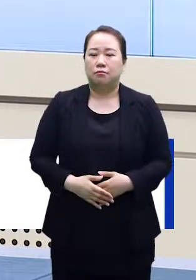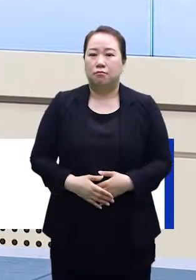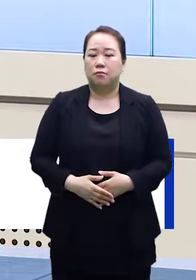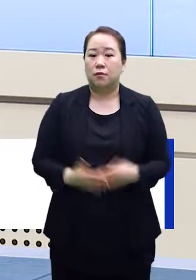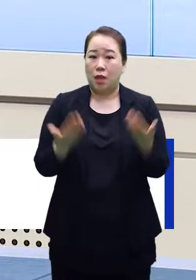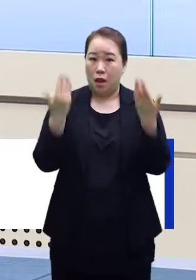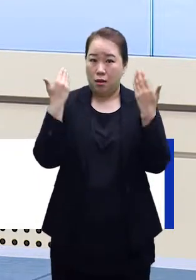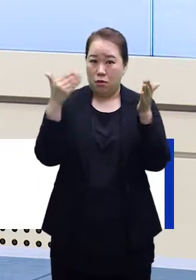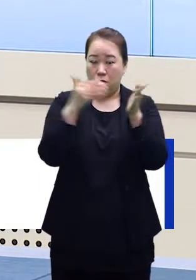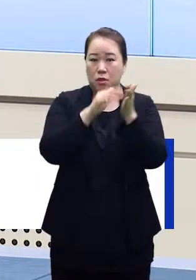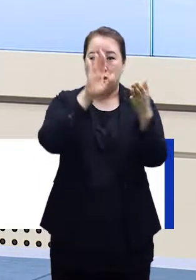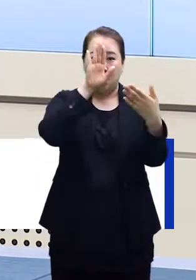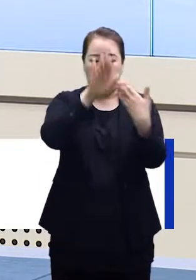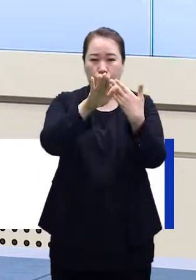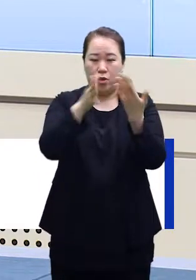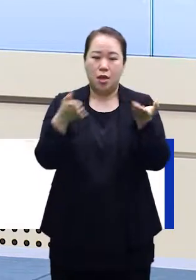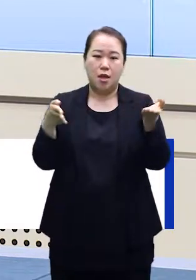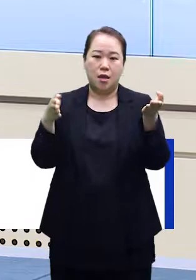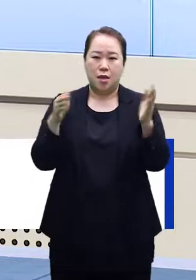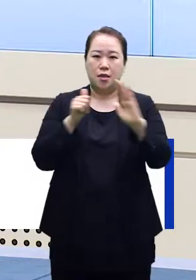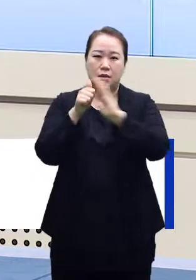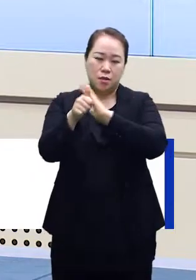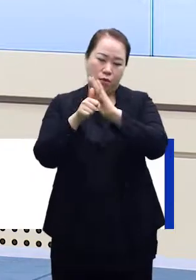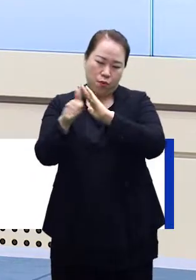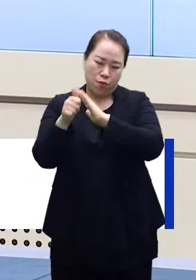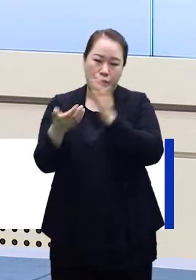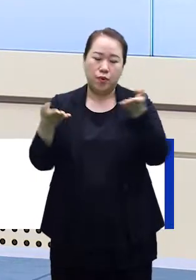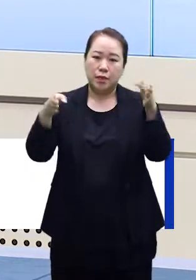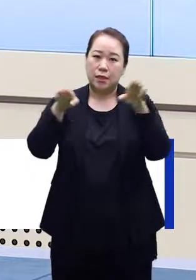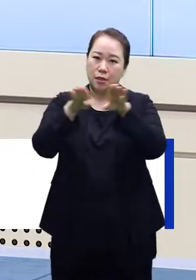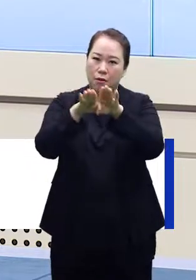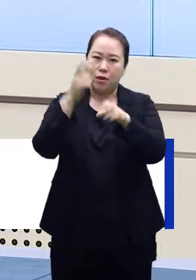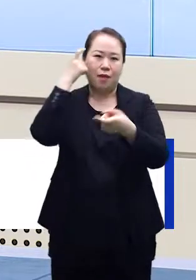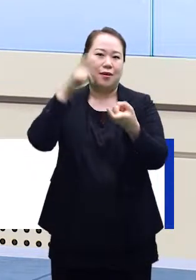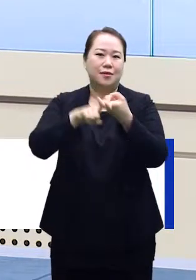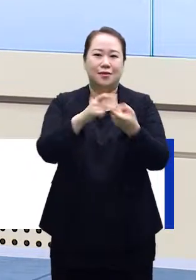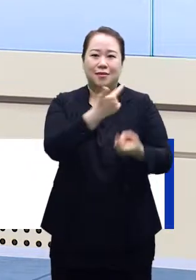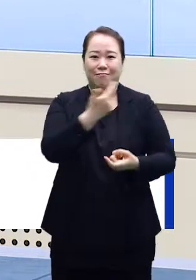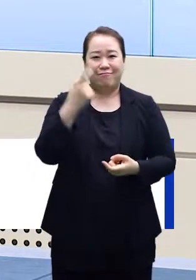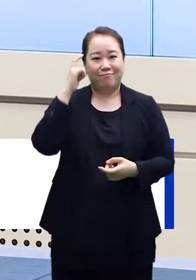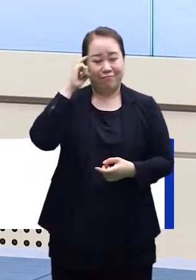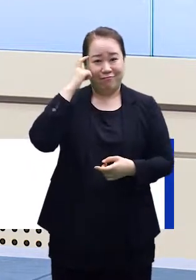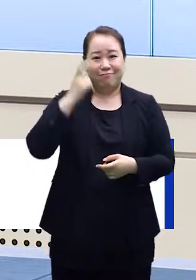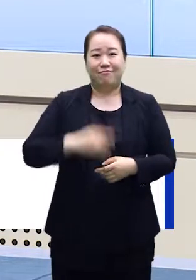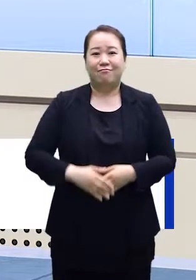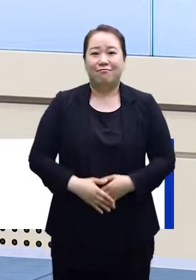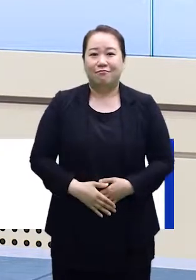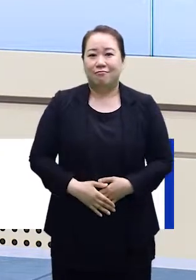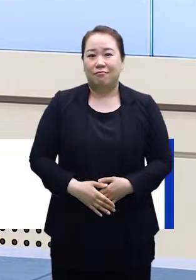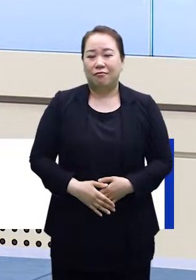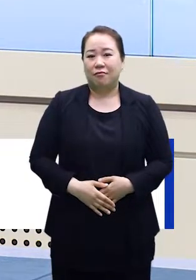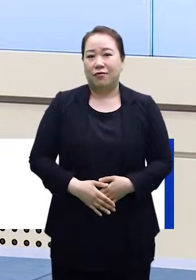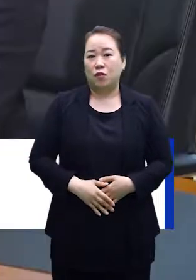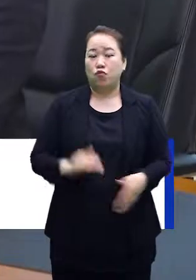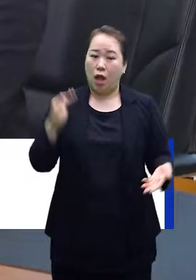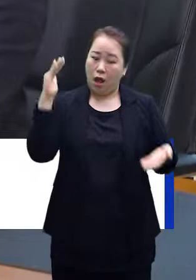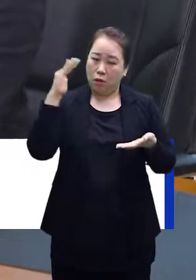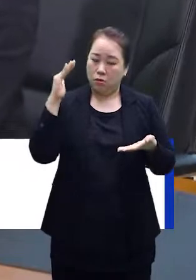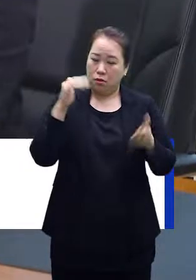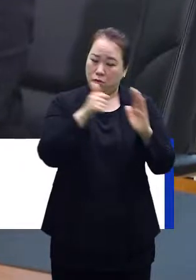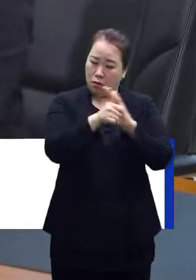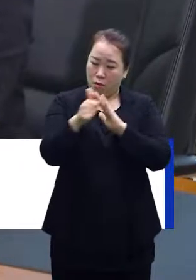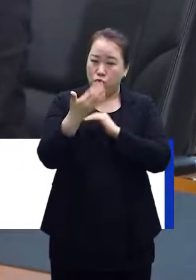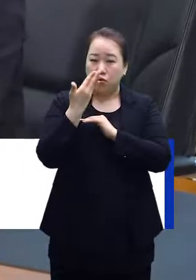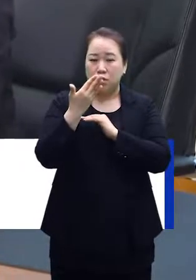수 있는 시설에 대한 우리 강남 구민들의 관심도 클 것 같습니다. 우리 그 학생들이 이용할 수 있는 시설에는 어떤